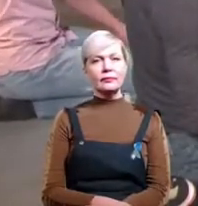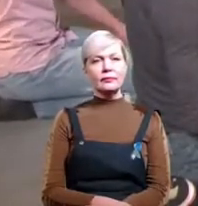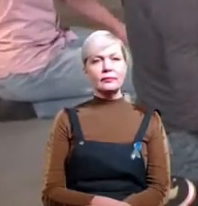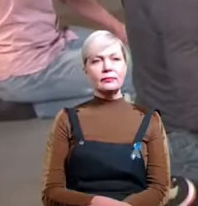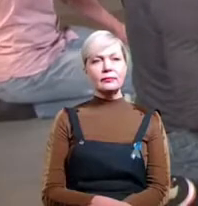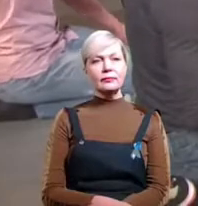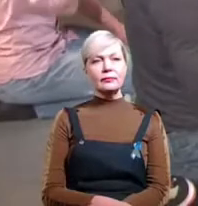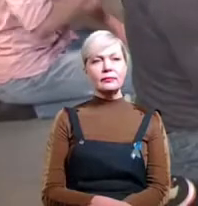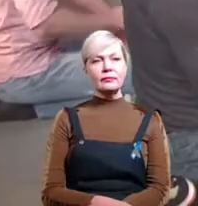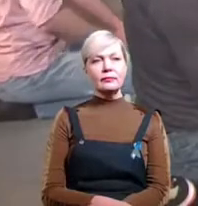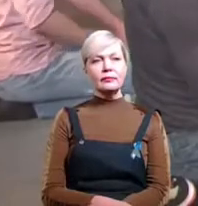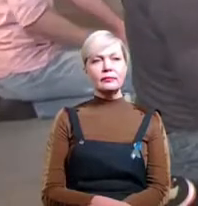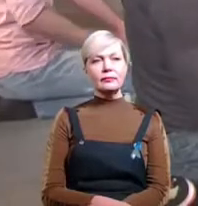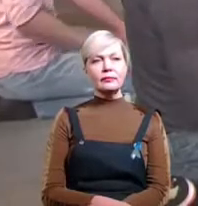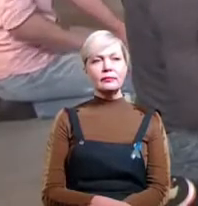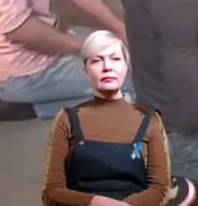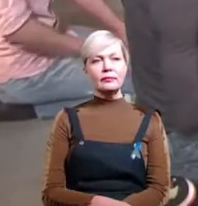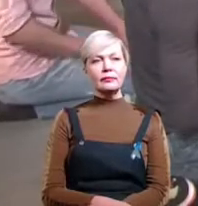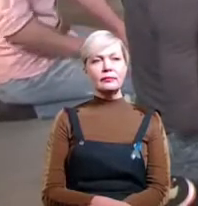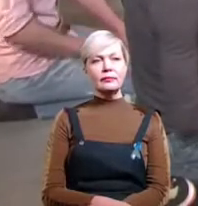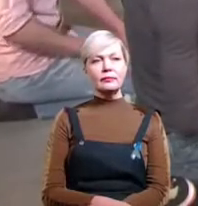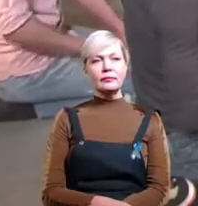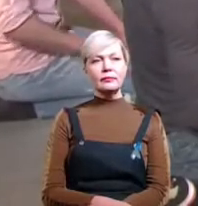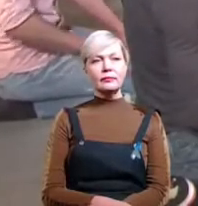прислухаюсь, мовчу.